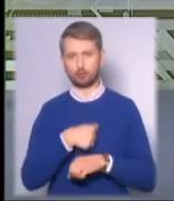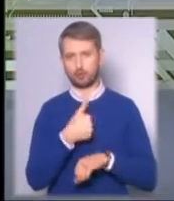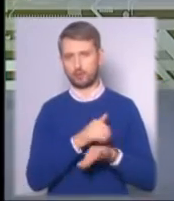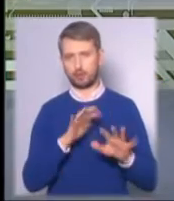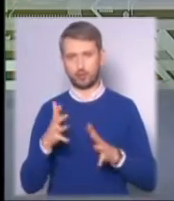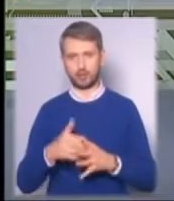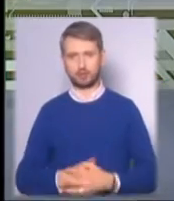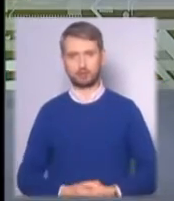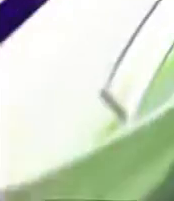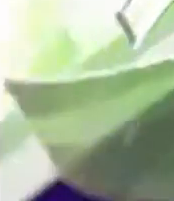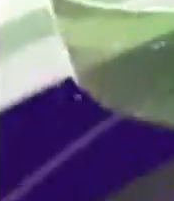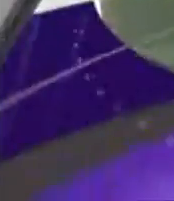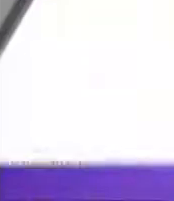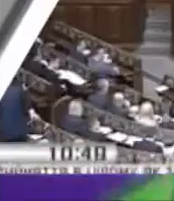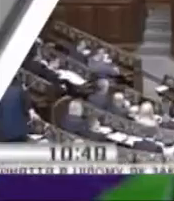події.